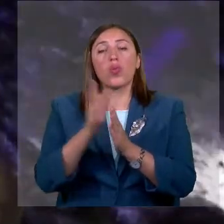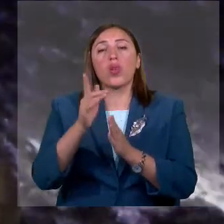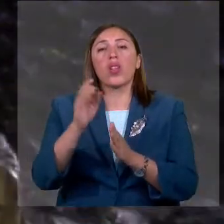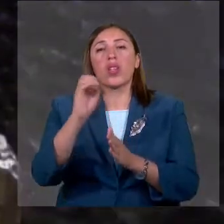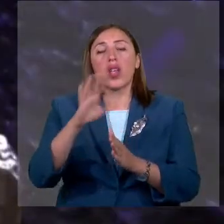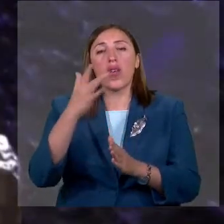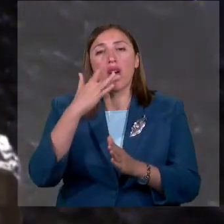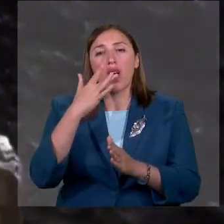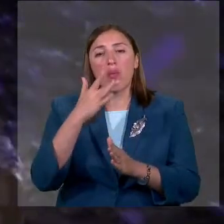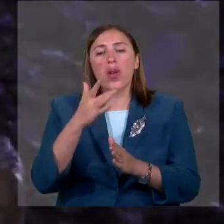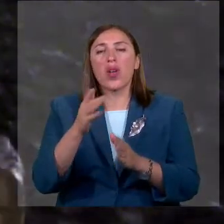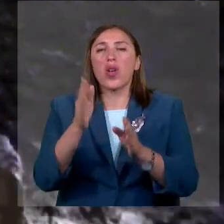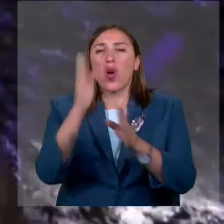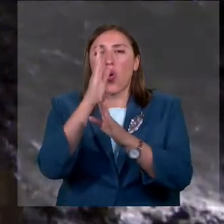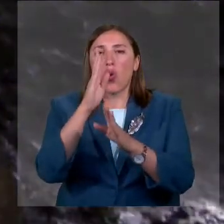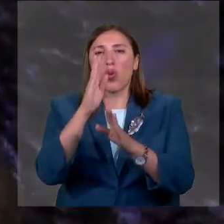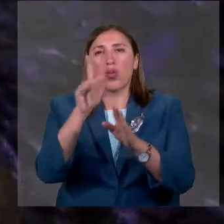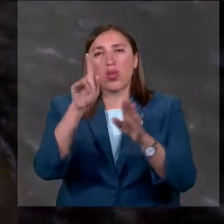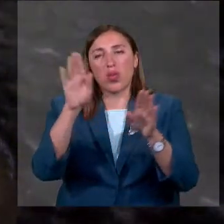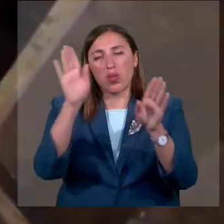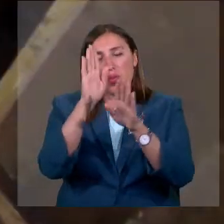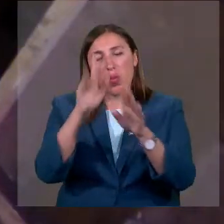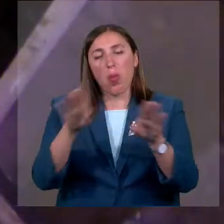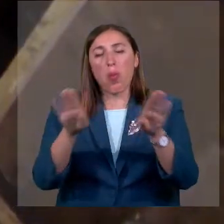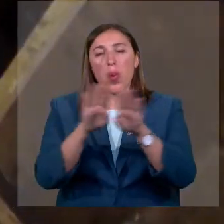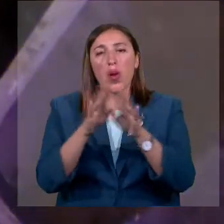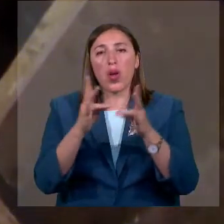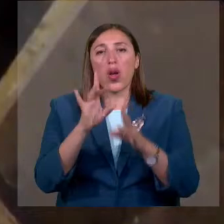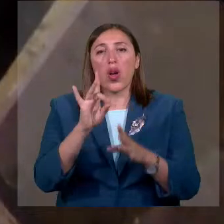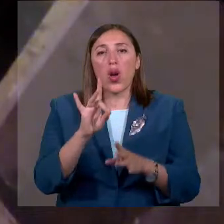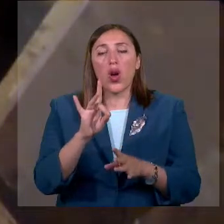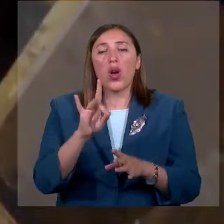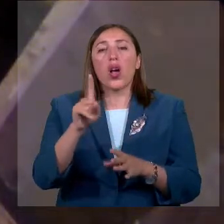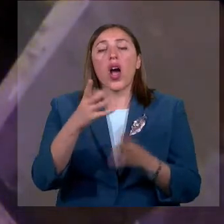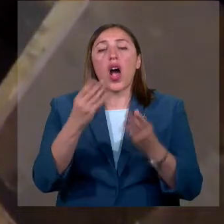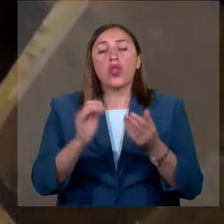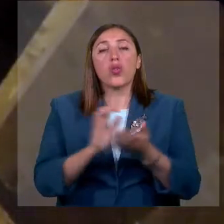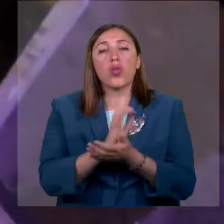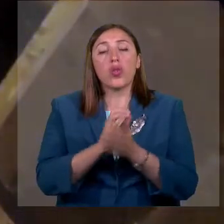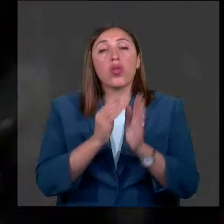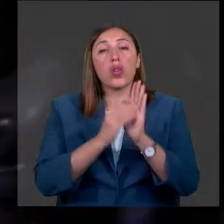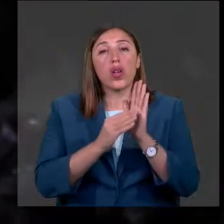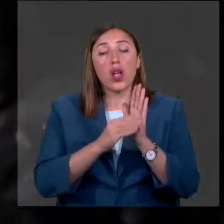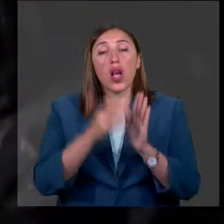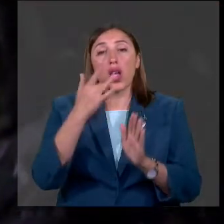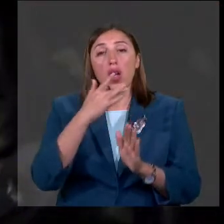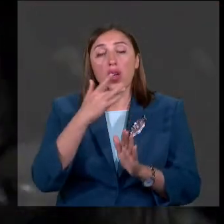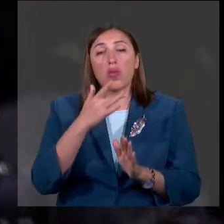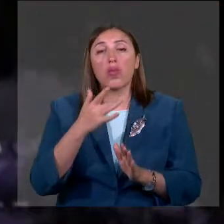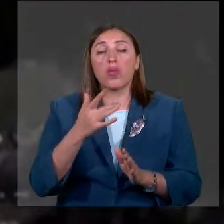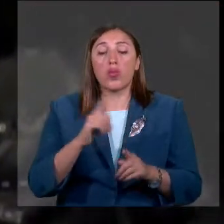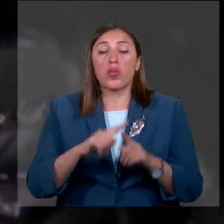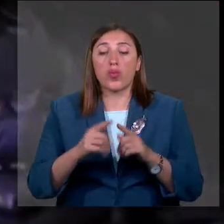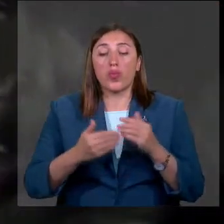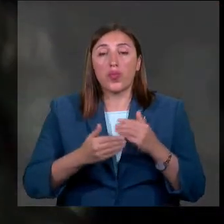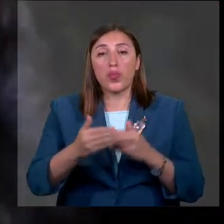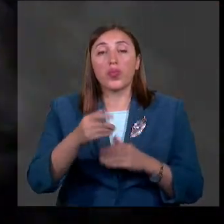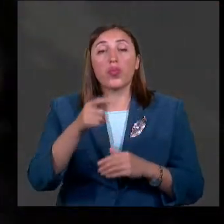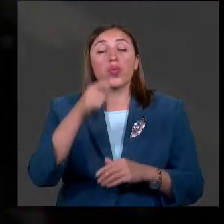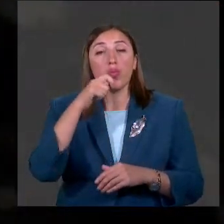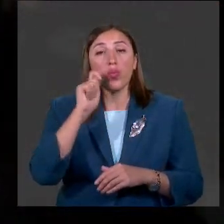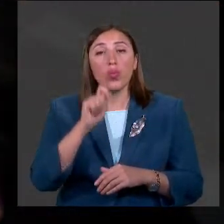օգնել ամբողջությամբ փակել ուկրաինական օդը։ Reuters-ն այսօր գրել է, թե Միացյալ Նահանգները պատրաստվում է Ուկրաինային տրամադրել